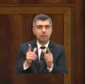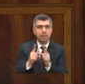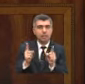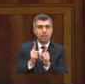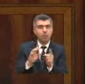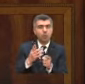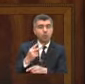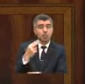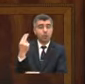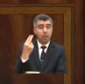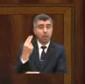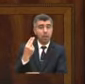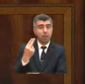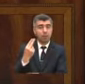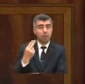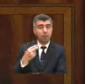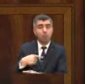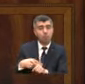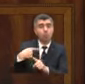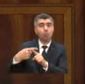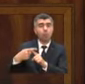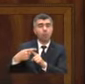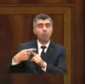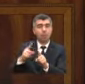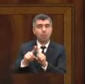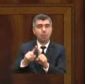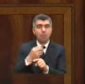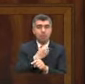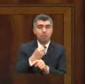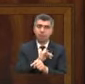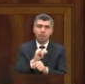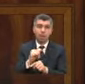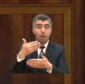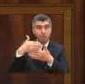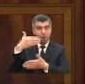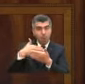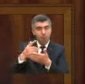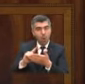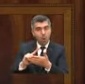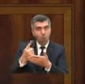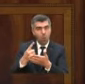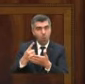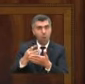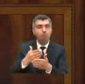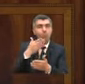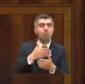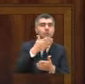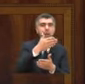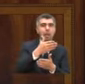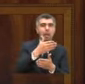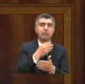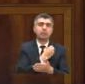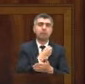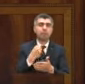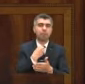نضرب عدد الأطباء على جوج. إذا نحن الآن نبني واحد المستقبل ديال التكوين الطبي اللي غادي